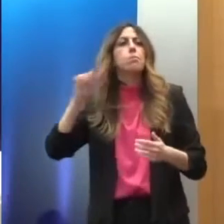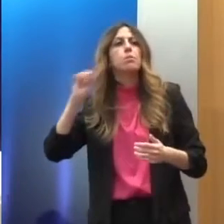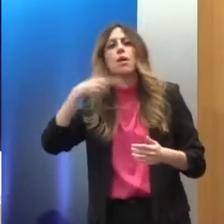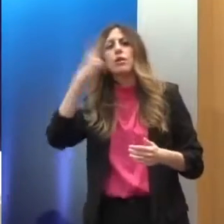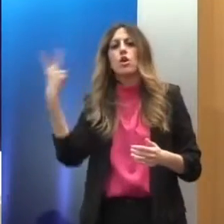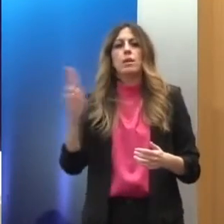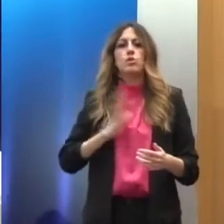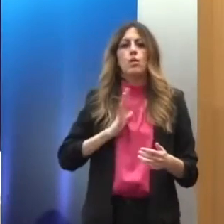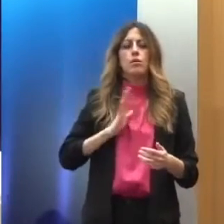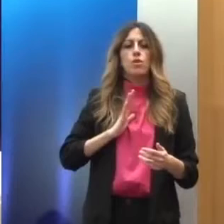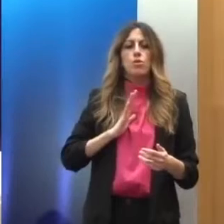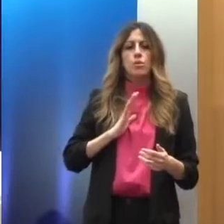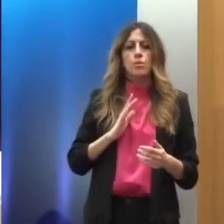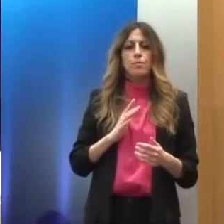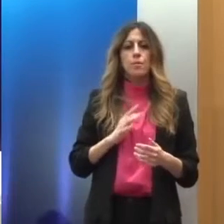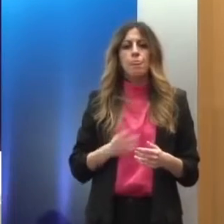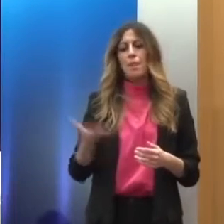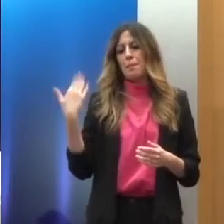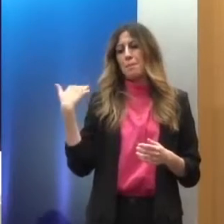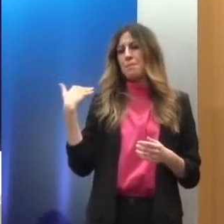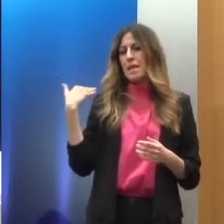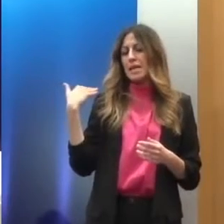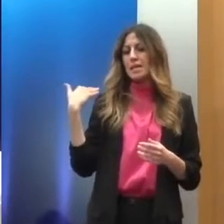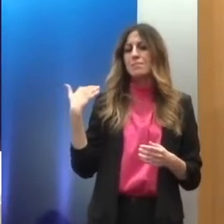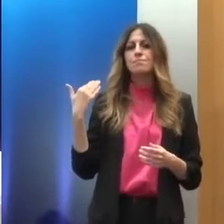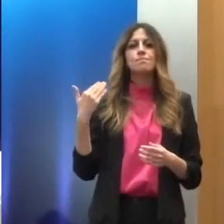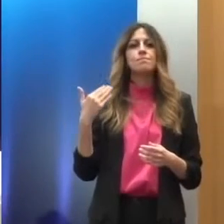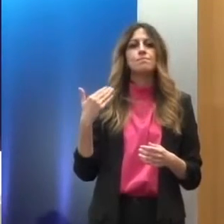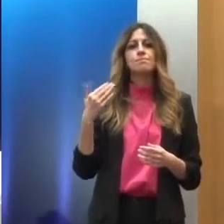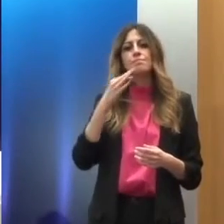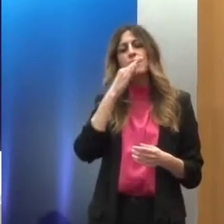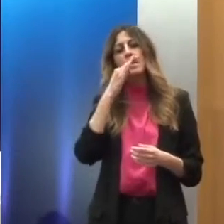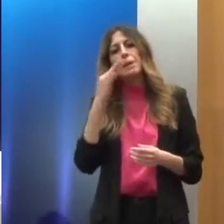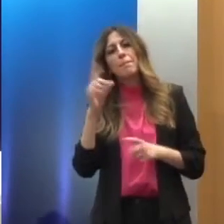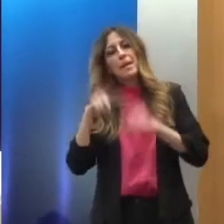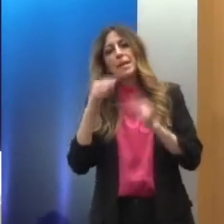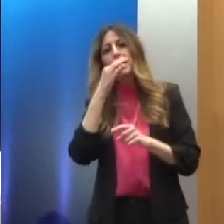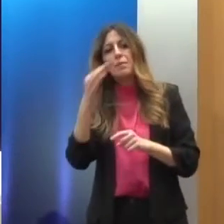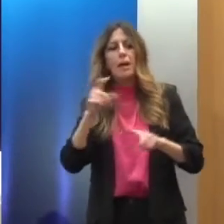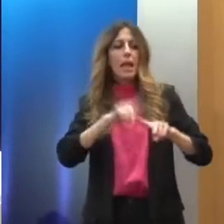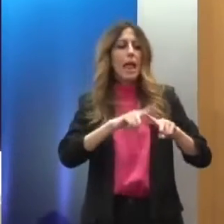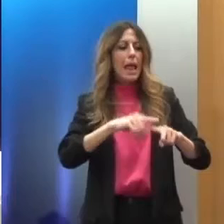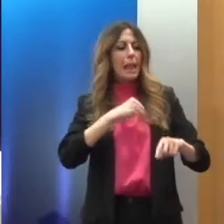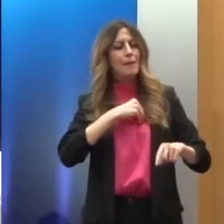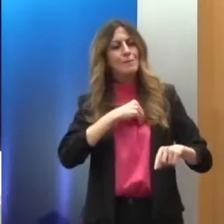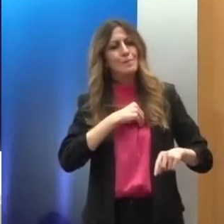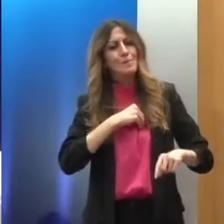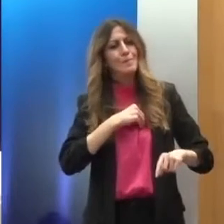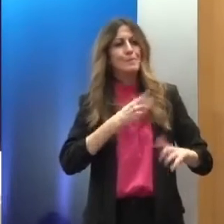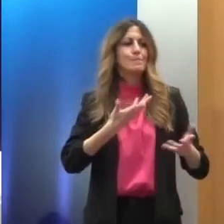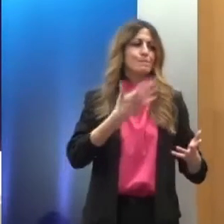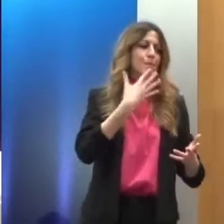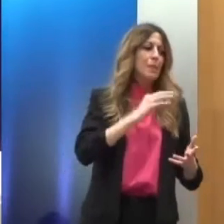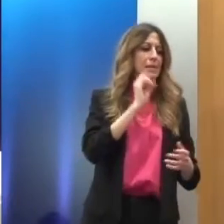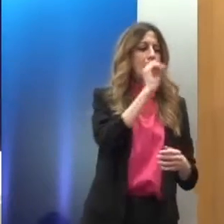η κατανόηση που ακούσαμε νωρίτερα ή η συμπάθεια προς την Ελλάδα, τι σημαίνει όταν αρχίζει να